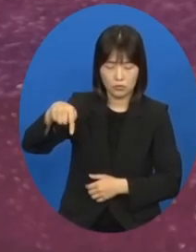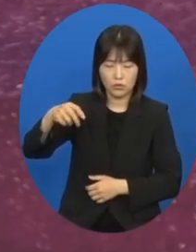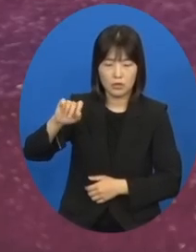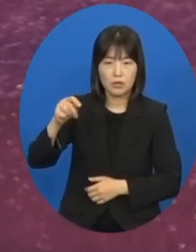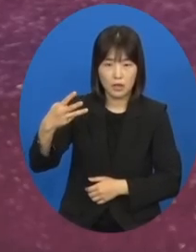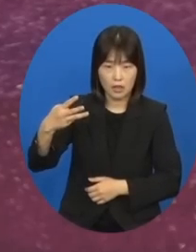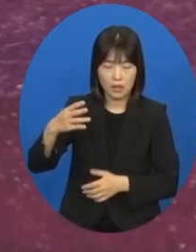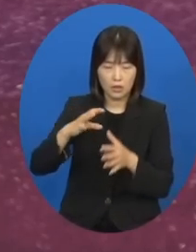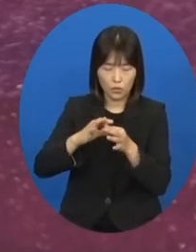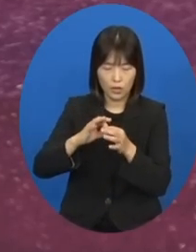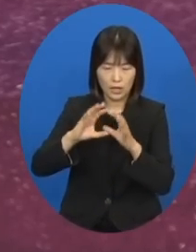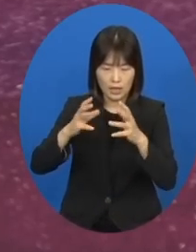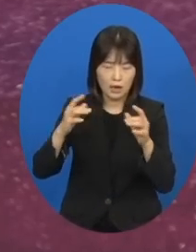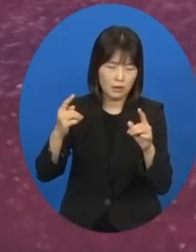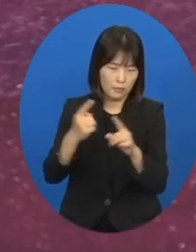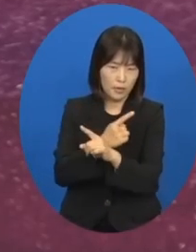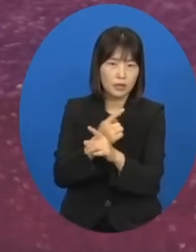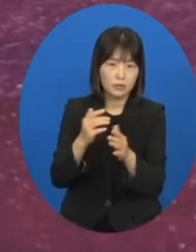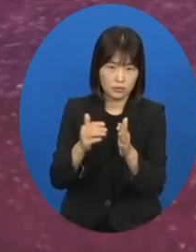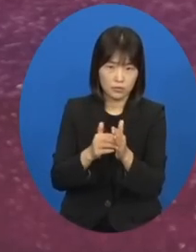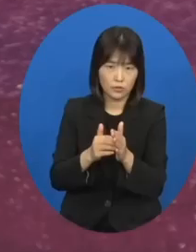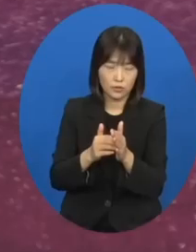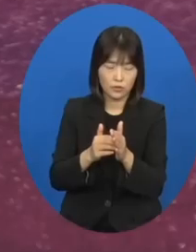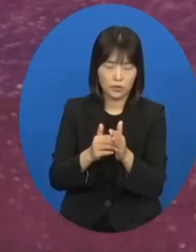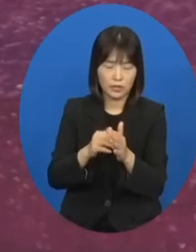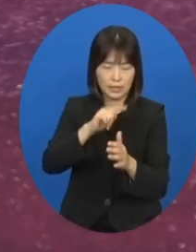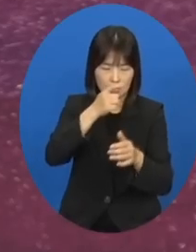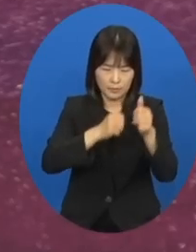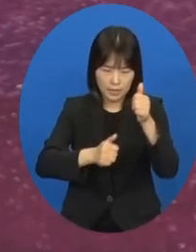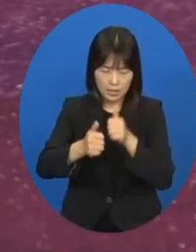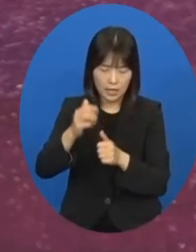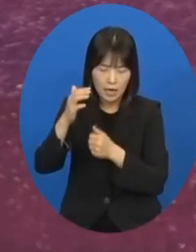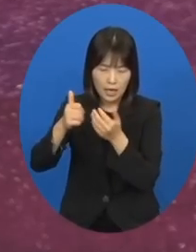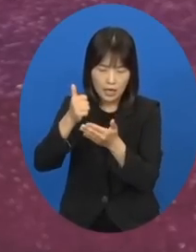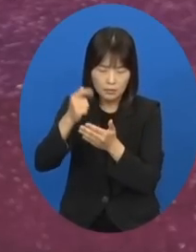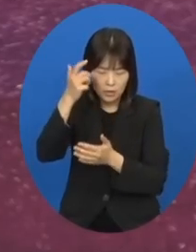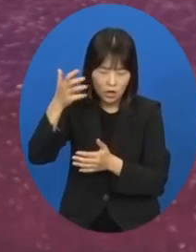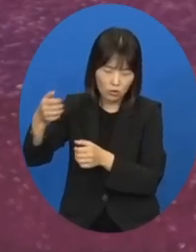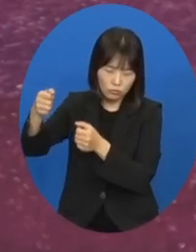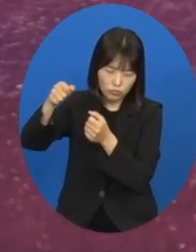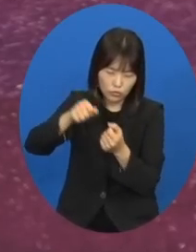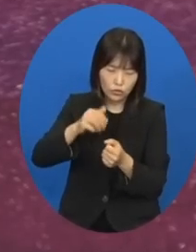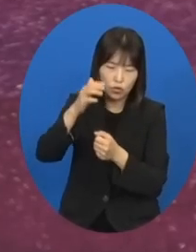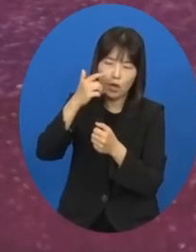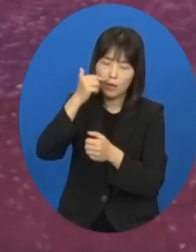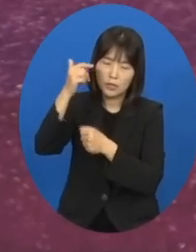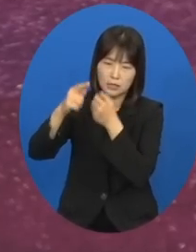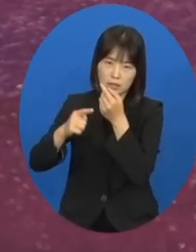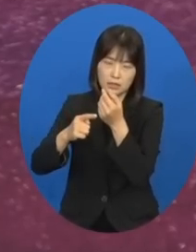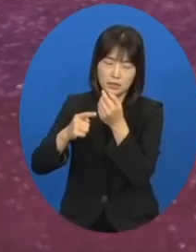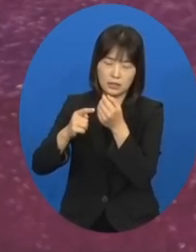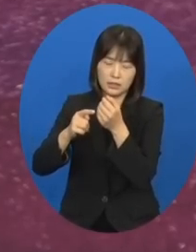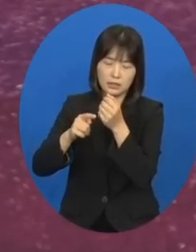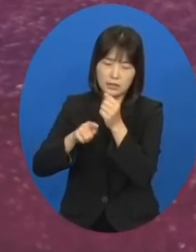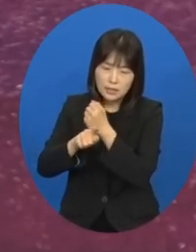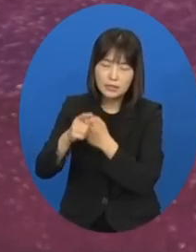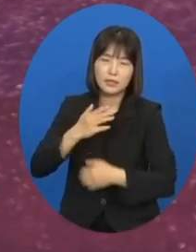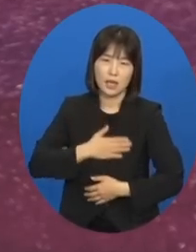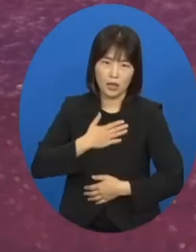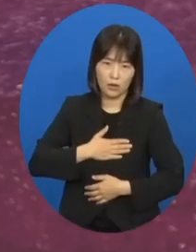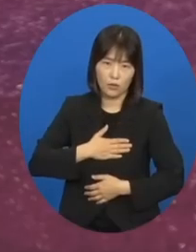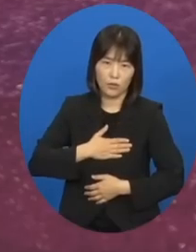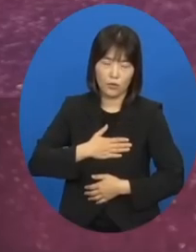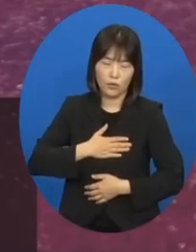바꾸셨는데 주여 우리 다음 세대에게 하나님의 영을 부으시고 아버지의 마음과 뜻을 알고 어린 시절부터 뜻대로